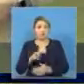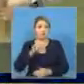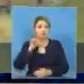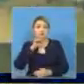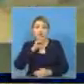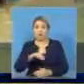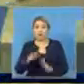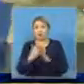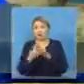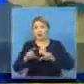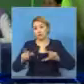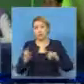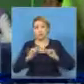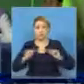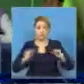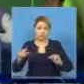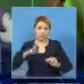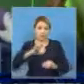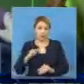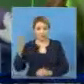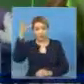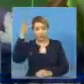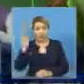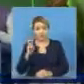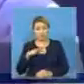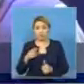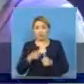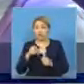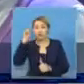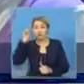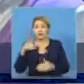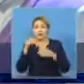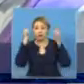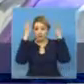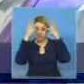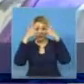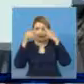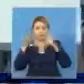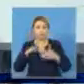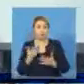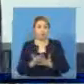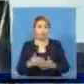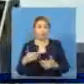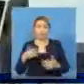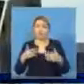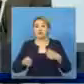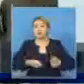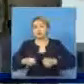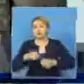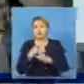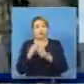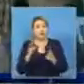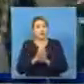маман ауыл мектебіне мұғалім болып келеді. Оны көрген ақыншанды Қанат есімді оқушы бірден ғашық болады. Тіпті оның сынып жетекшісі екендігіне